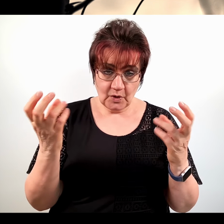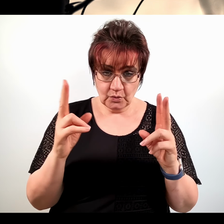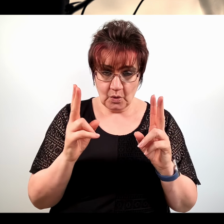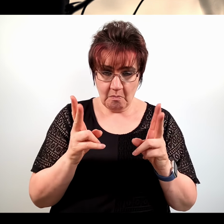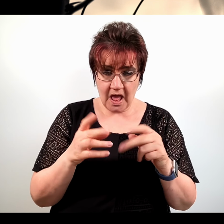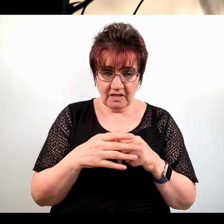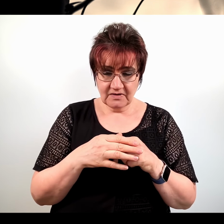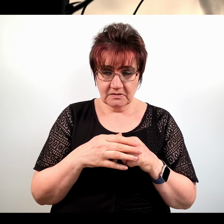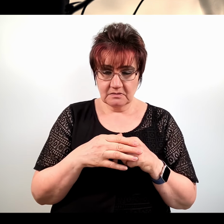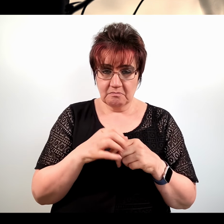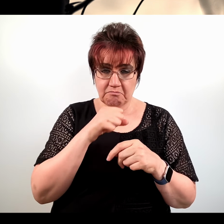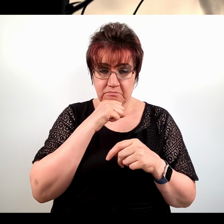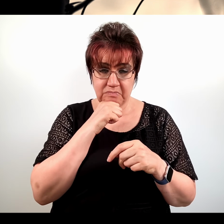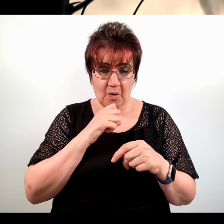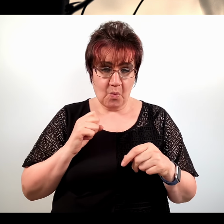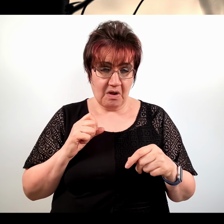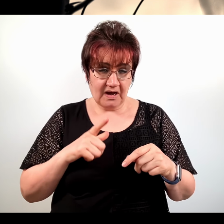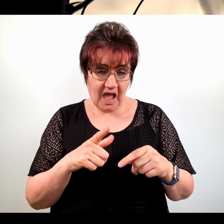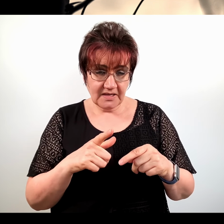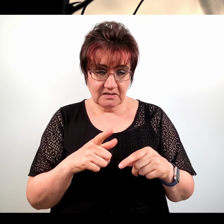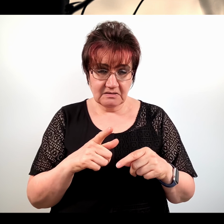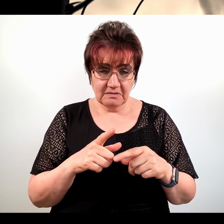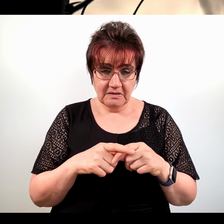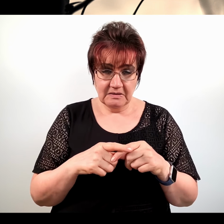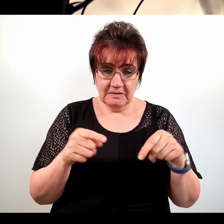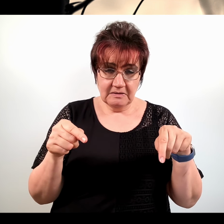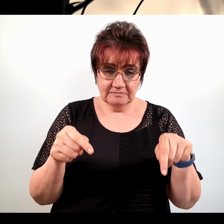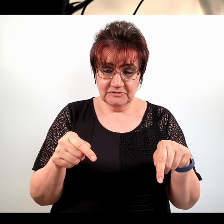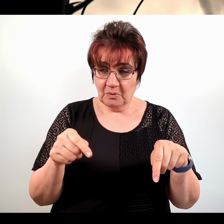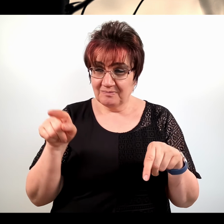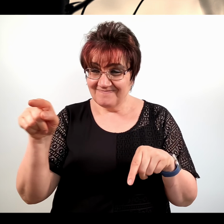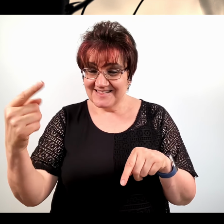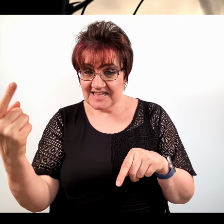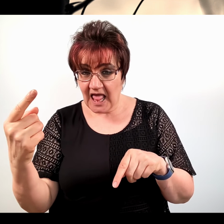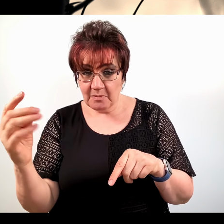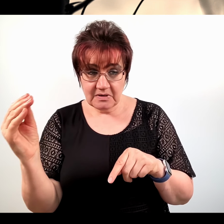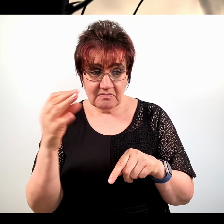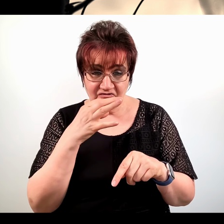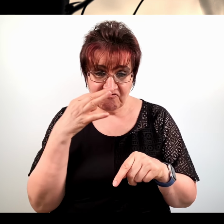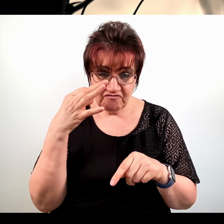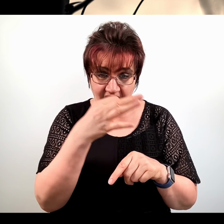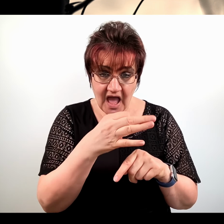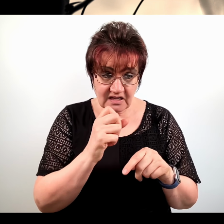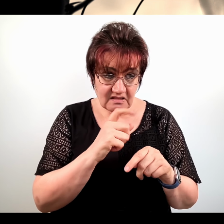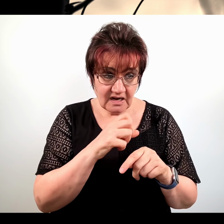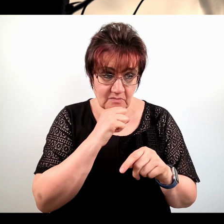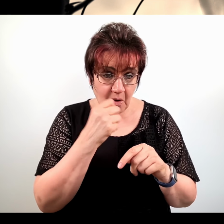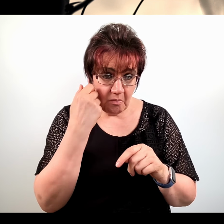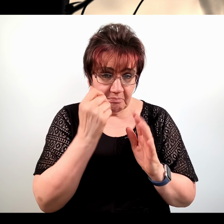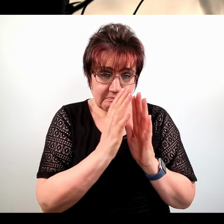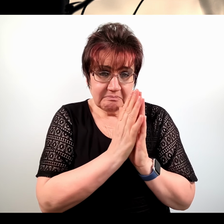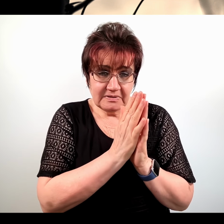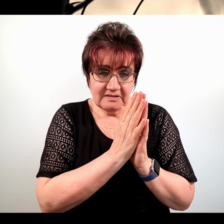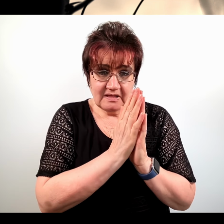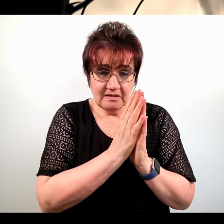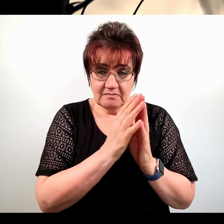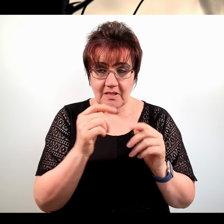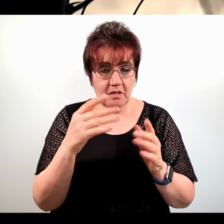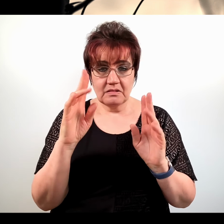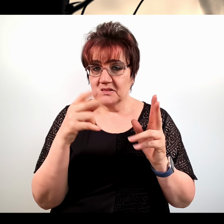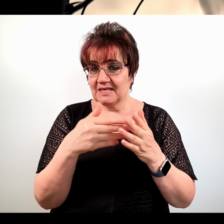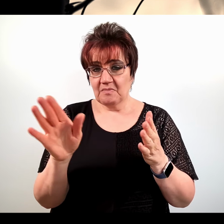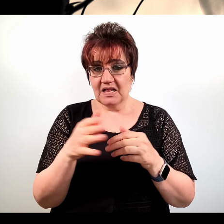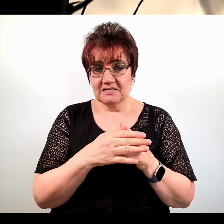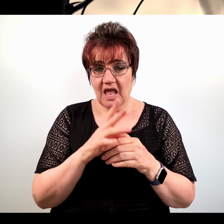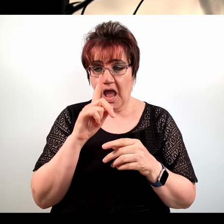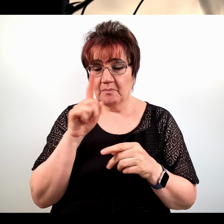Normalerweise würde er niemals zu seinem reichen Nachbarn gehen und ihn anbetteln. Doch seine